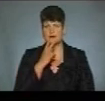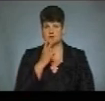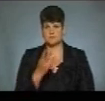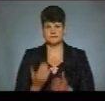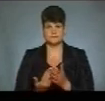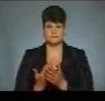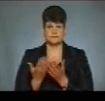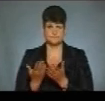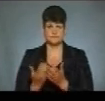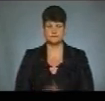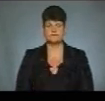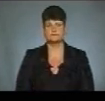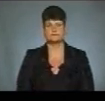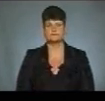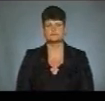випуску.